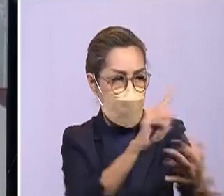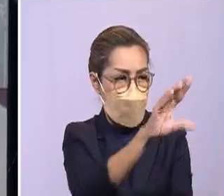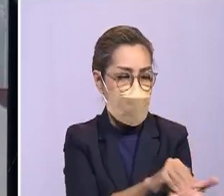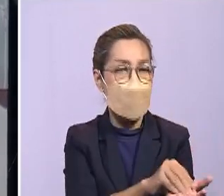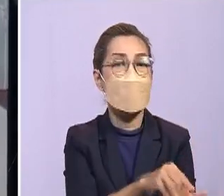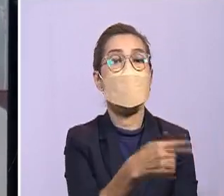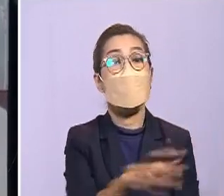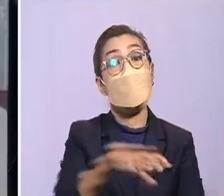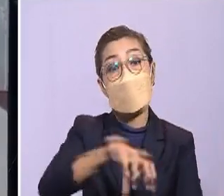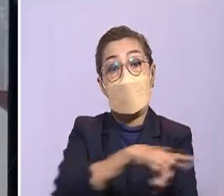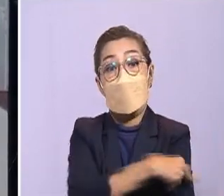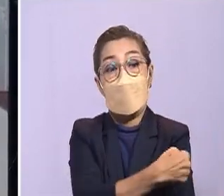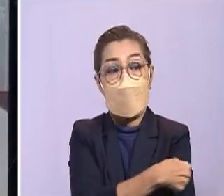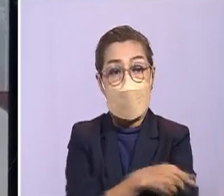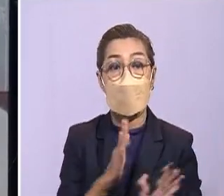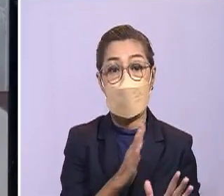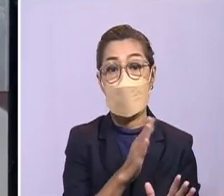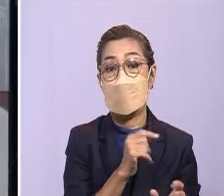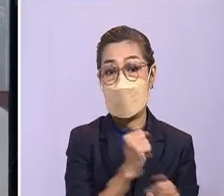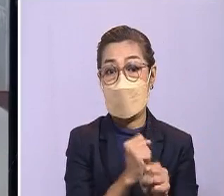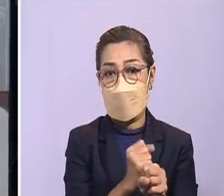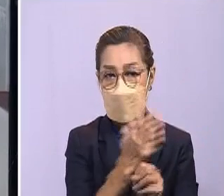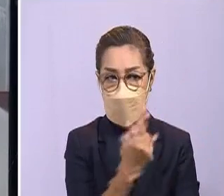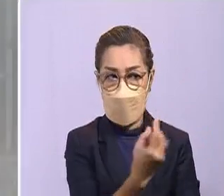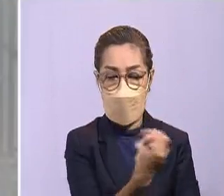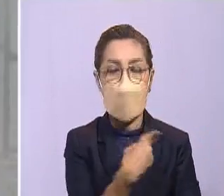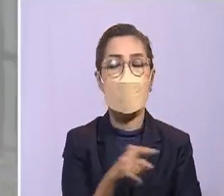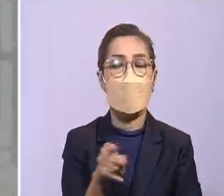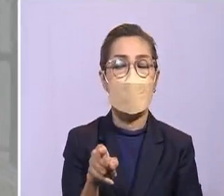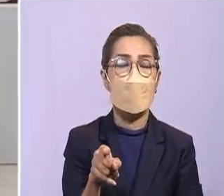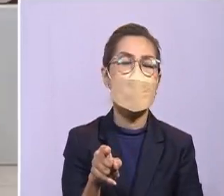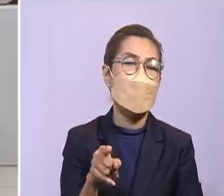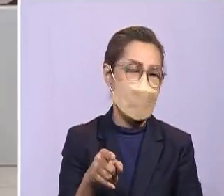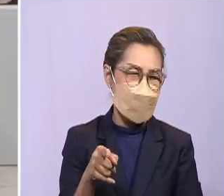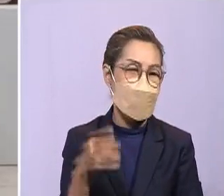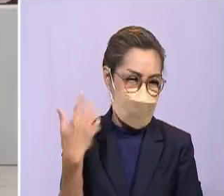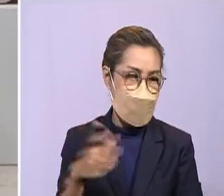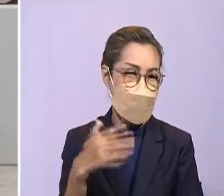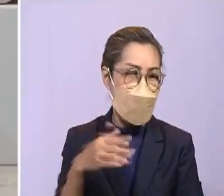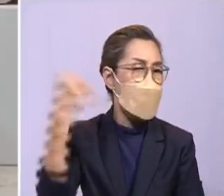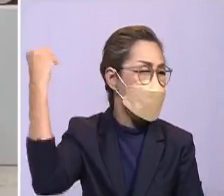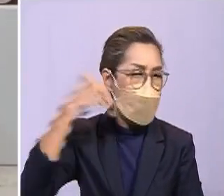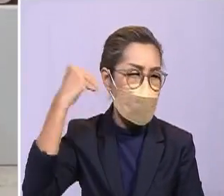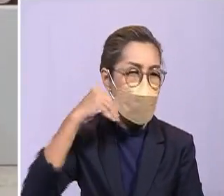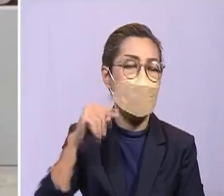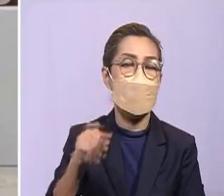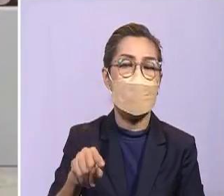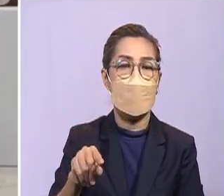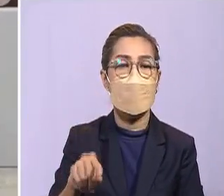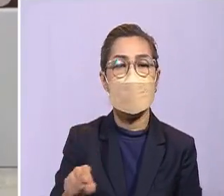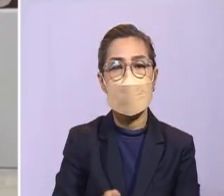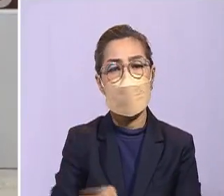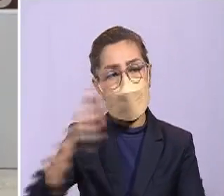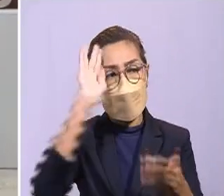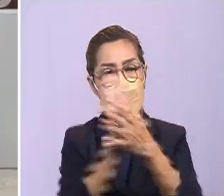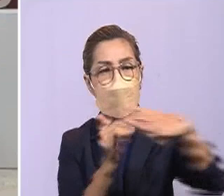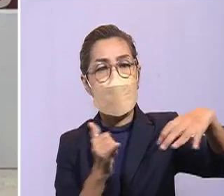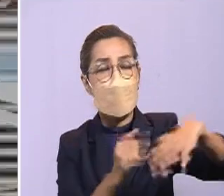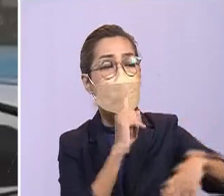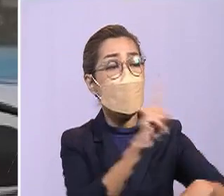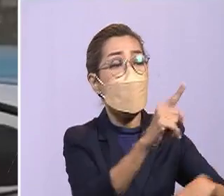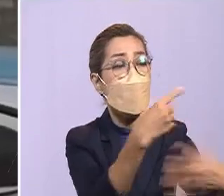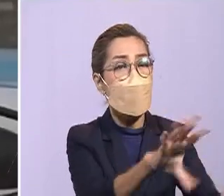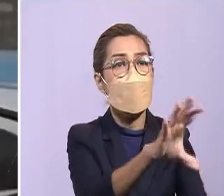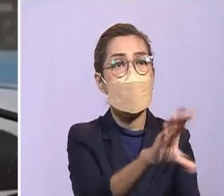าวภายในโรงพยาบาลเขาบอกว่าเหตุการณ์แบบนี้เคยเกิดขึ้นบ่อยนะไปแจ้งความมาก็ไม่มี